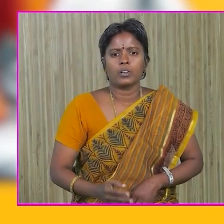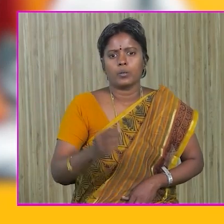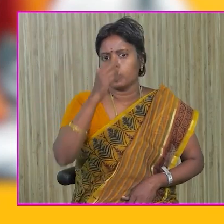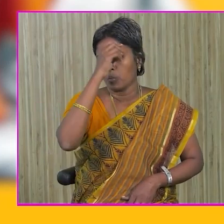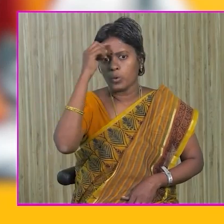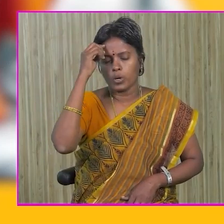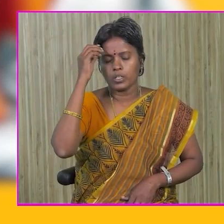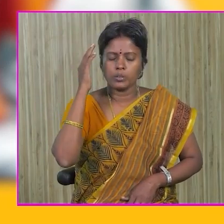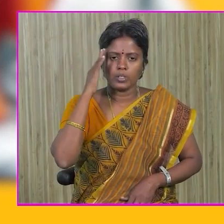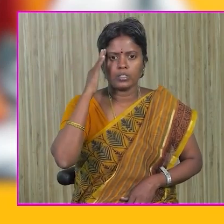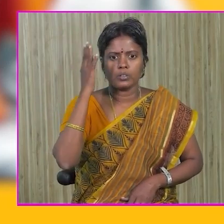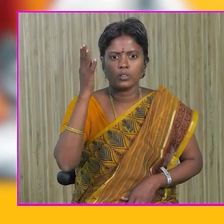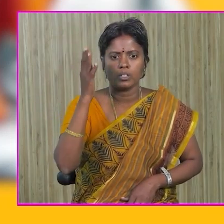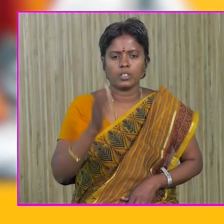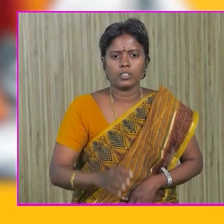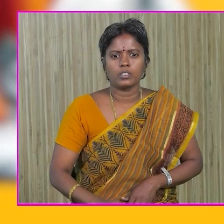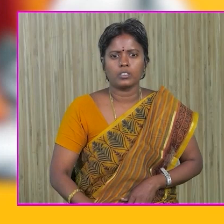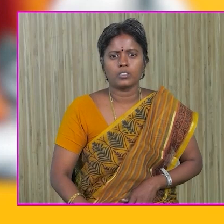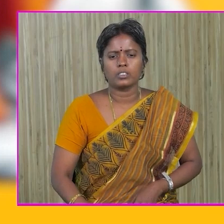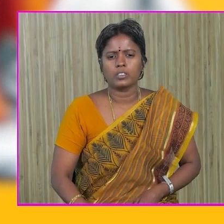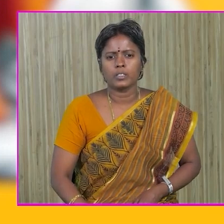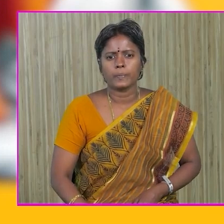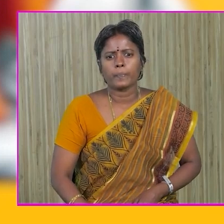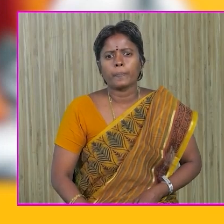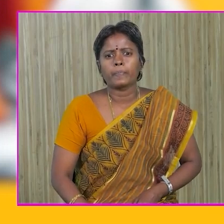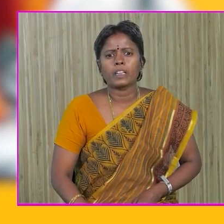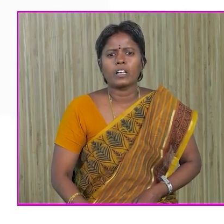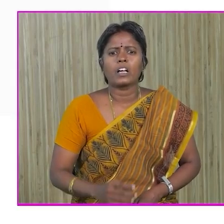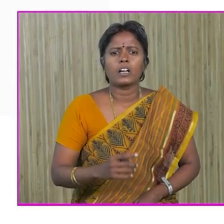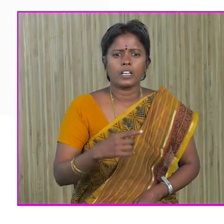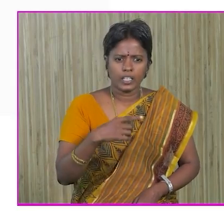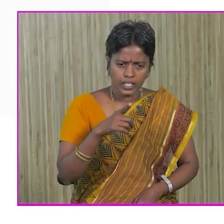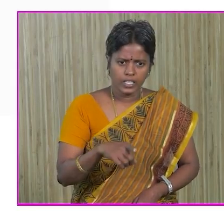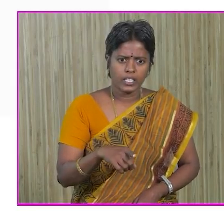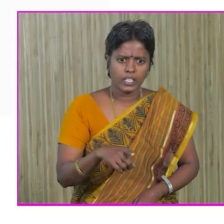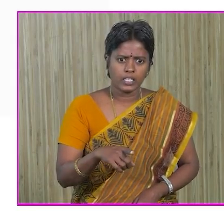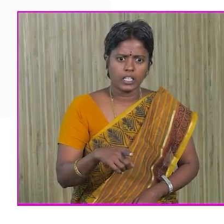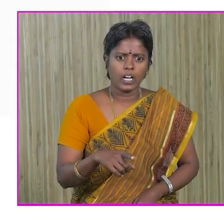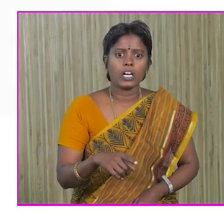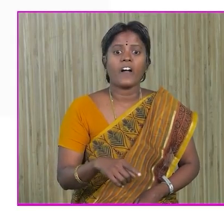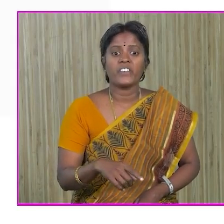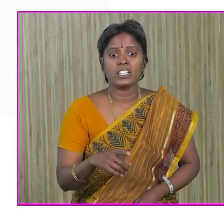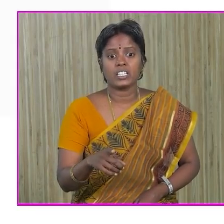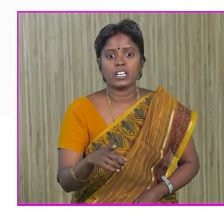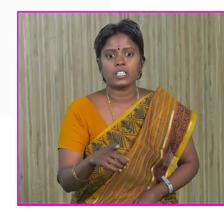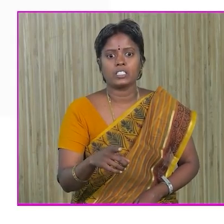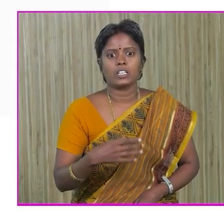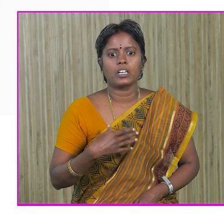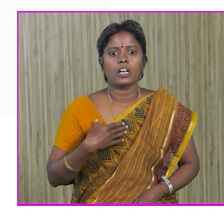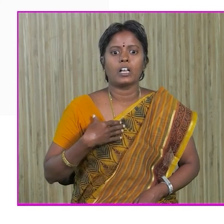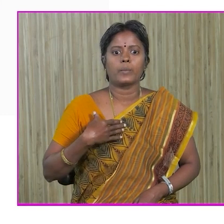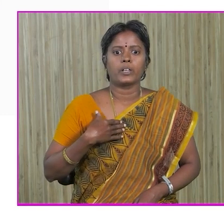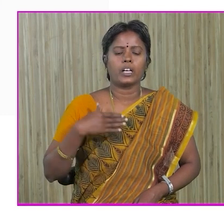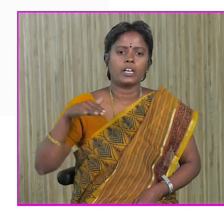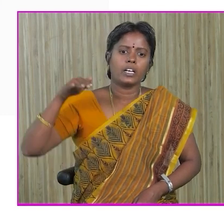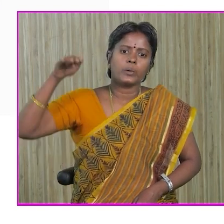உணர்ந்து கொண்டான். இதே நிலையைத்தான் கவியரசர் கண்ணதாசனும் கூட, நிலை உயரும்போது பணிவு கொண்டால் உயிர்கள்